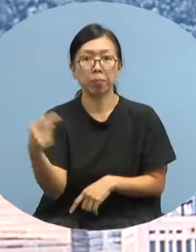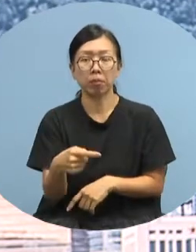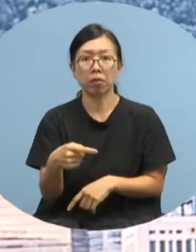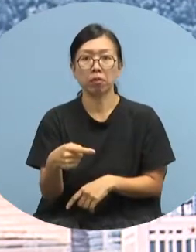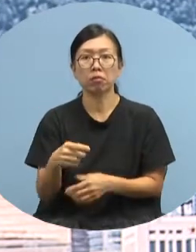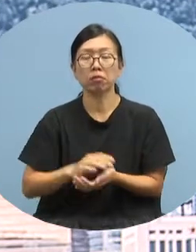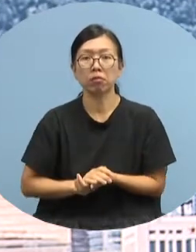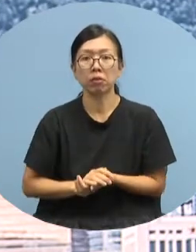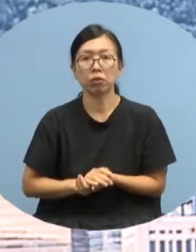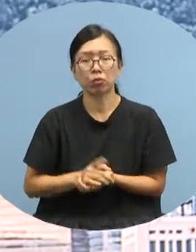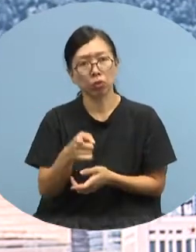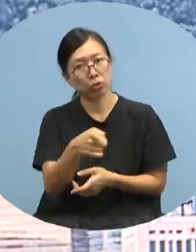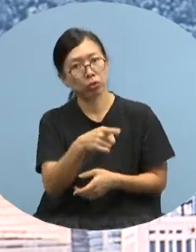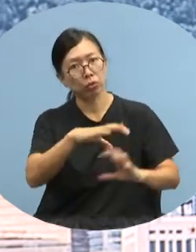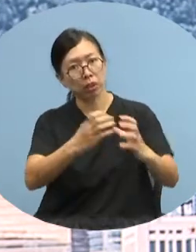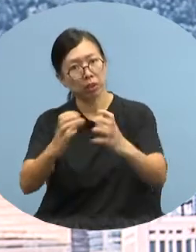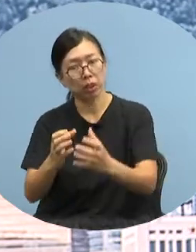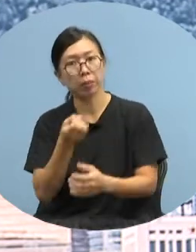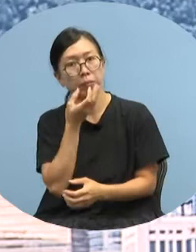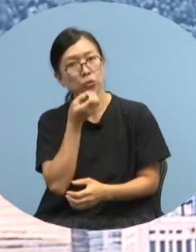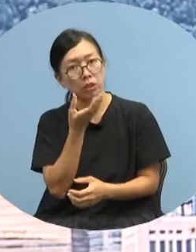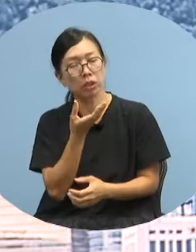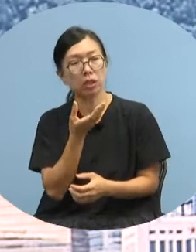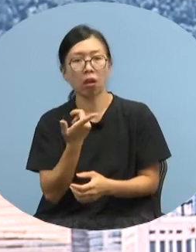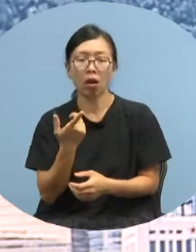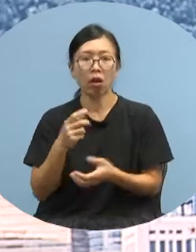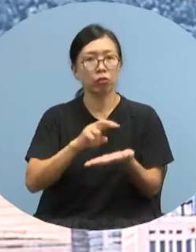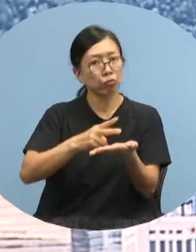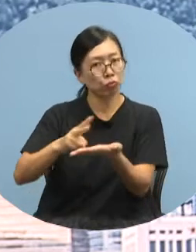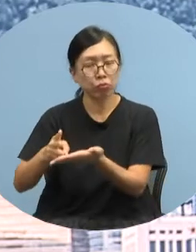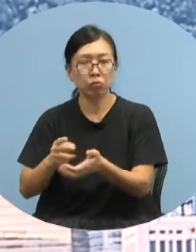因應業界的意見作出調整，幫助他們，亦